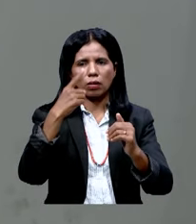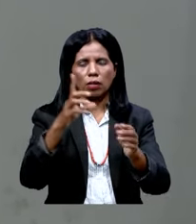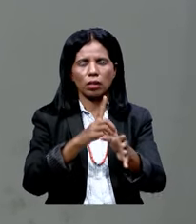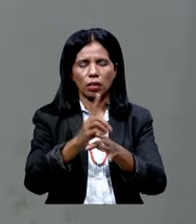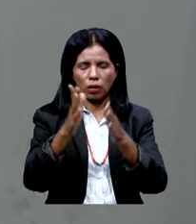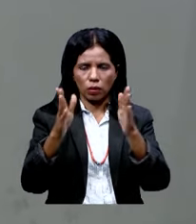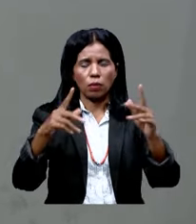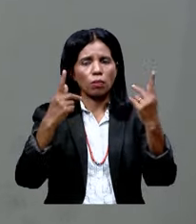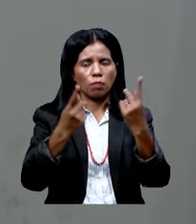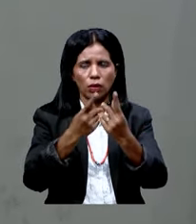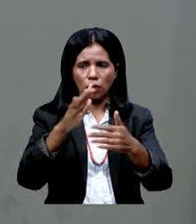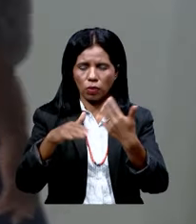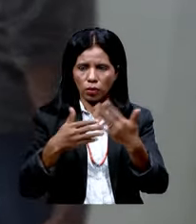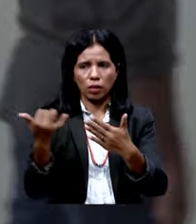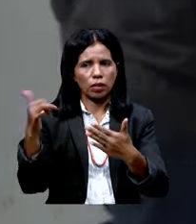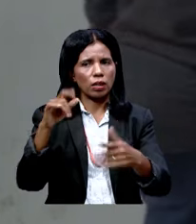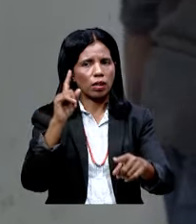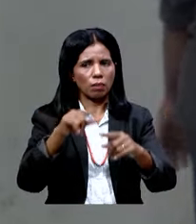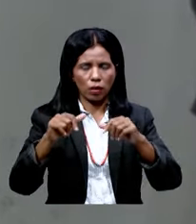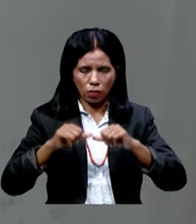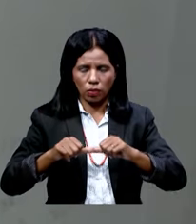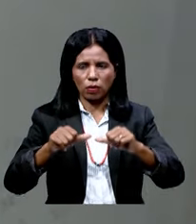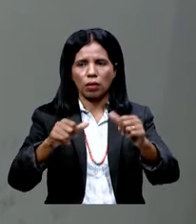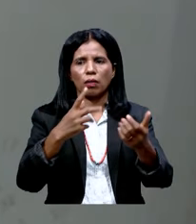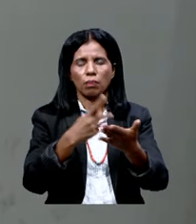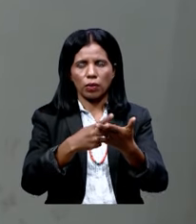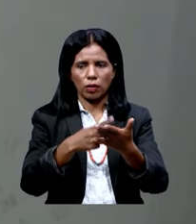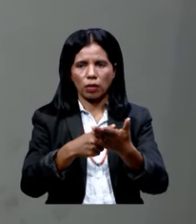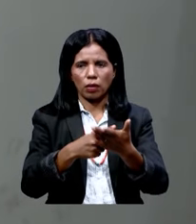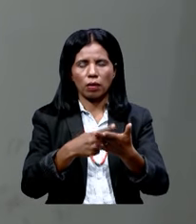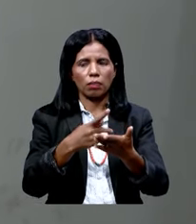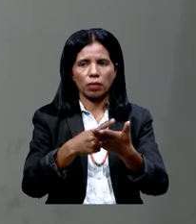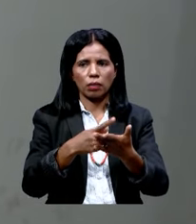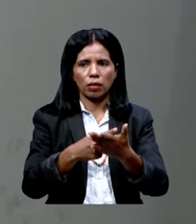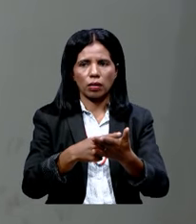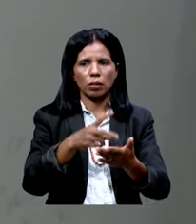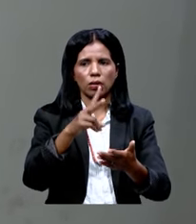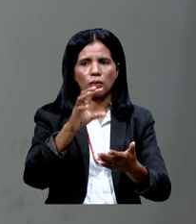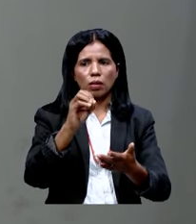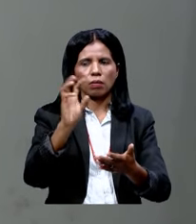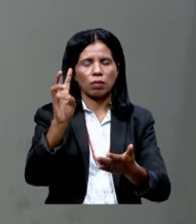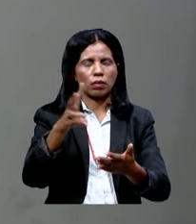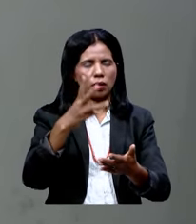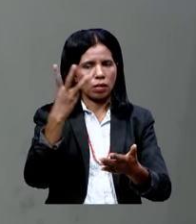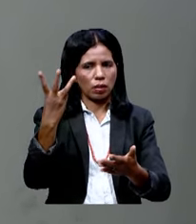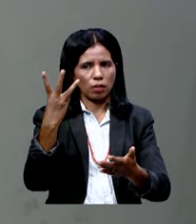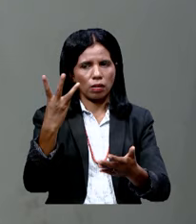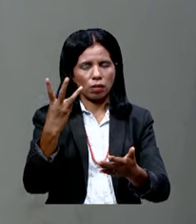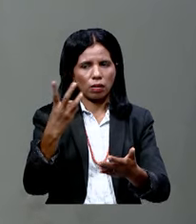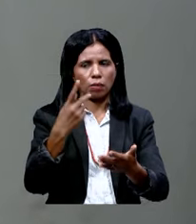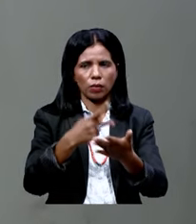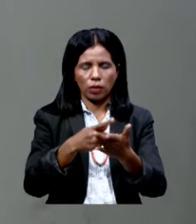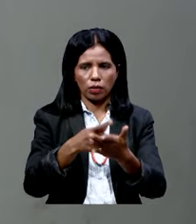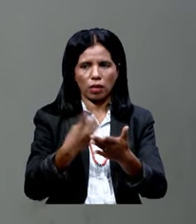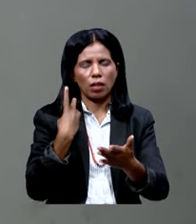sira outro kata sira la bele continuana projeto por exemplo por projeto ida 2016 nian mai projeto ne hobe